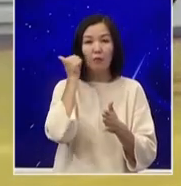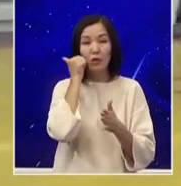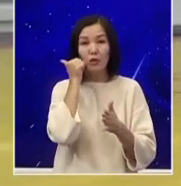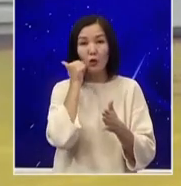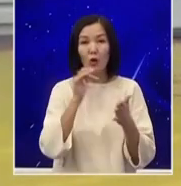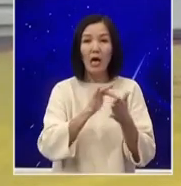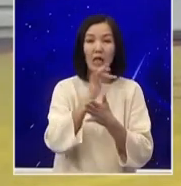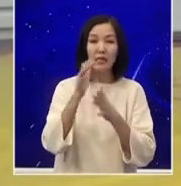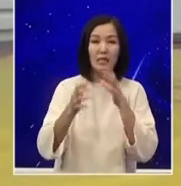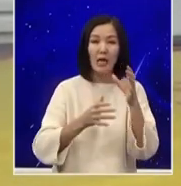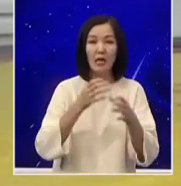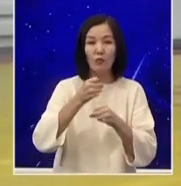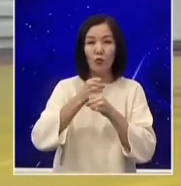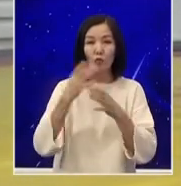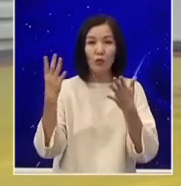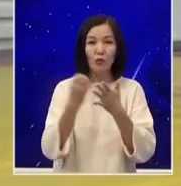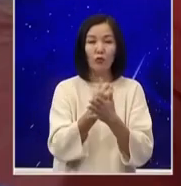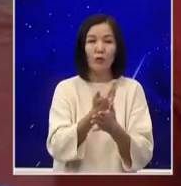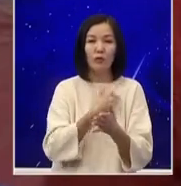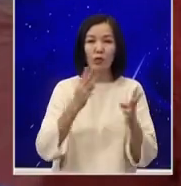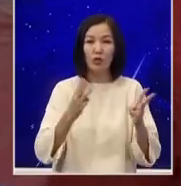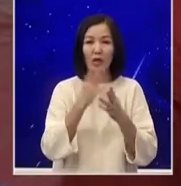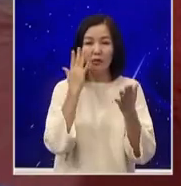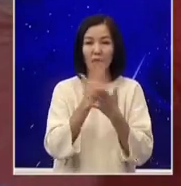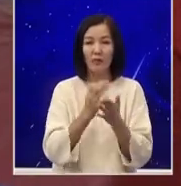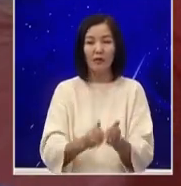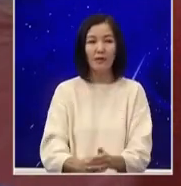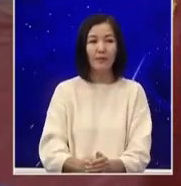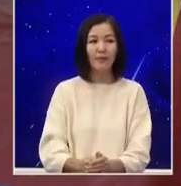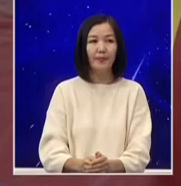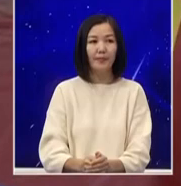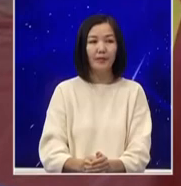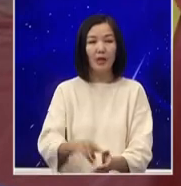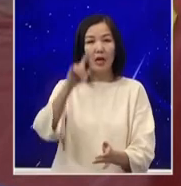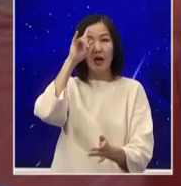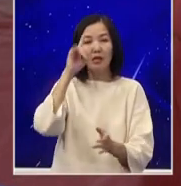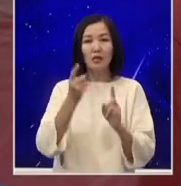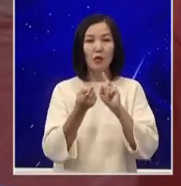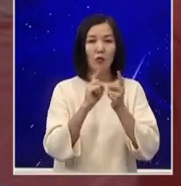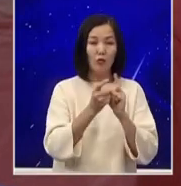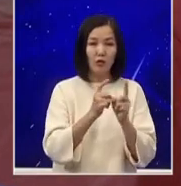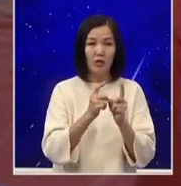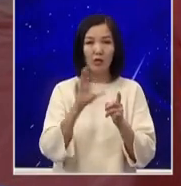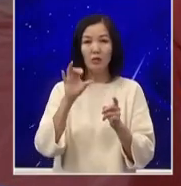қаласынан әлем кубогын еленіп қайтсам дейді ол. Екеуін бірдей алып жүрміз. Қазақ күресінен де мына алдағы